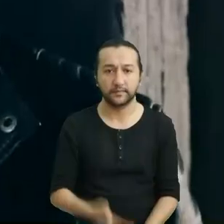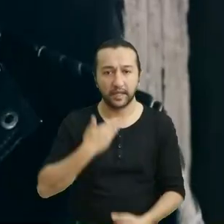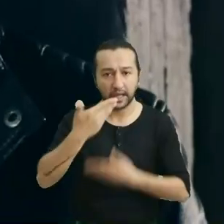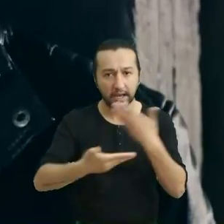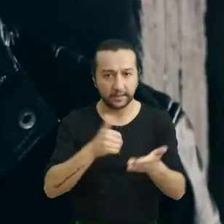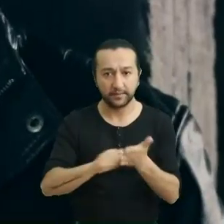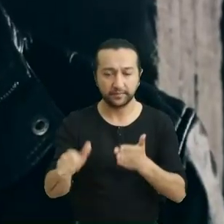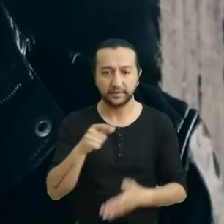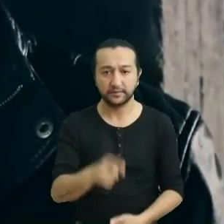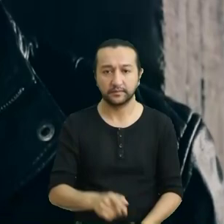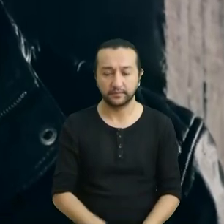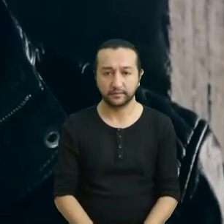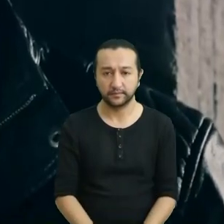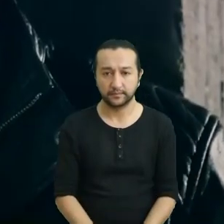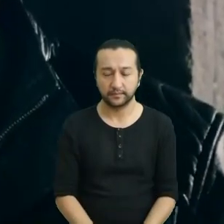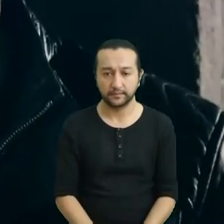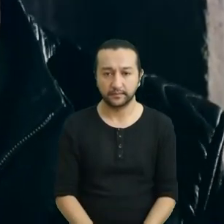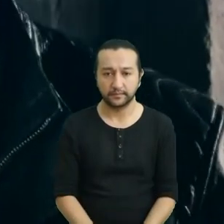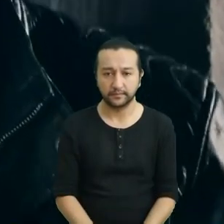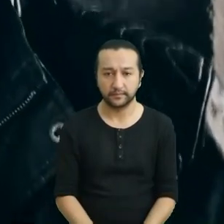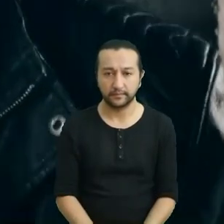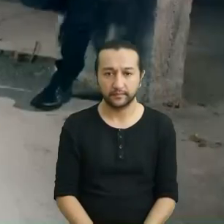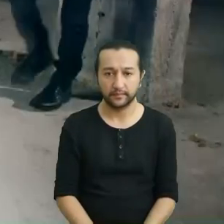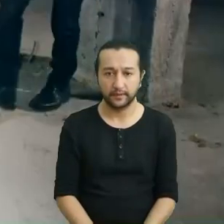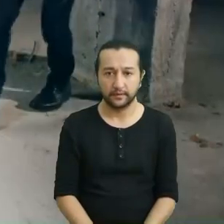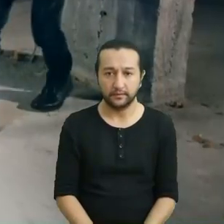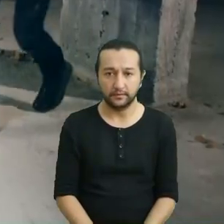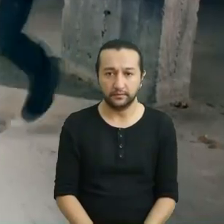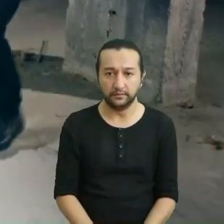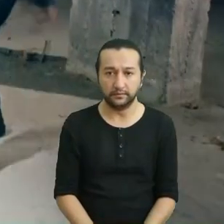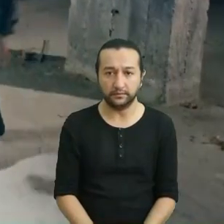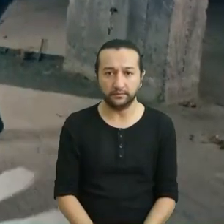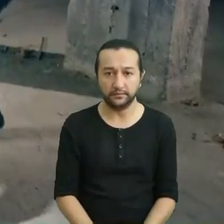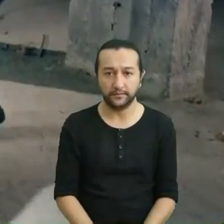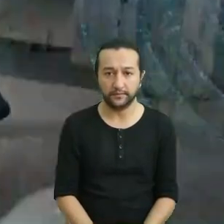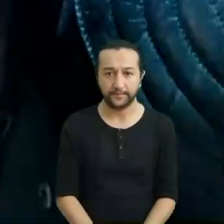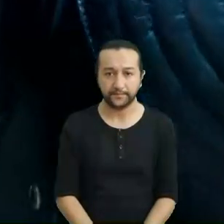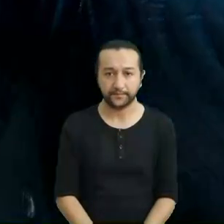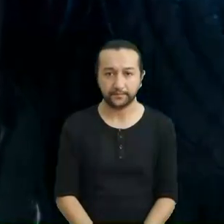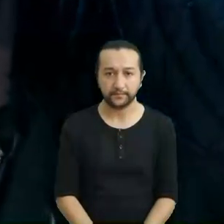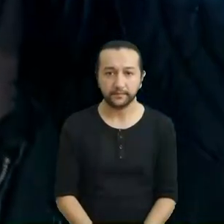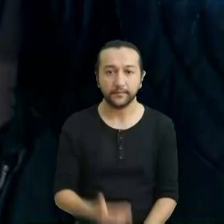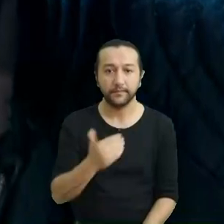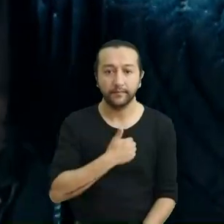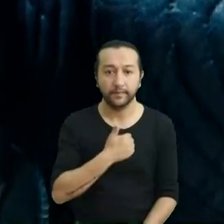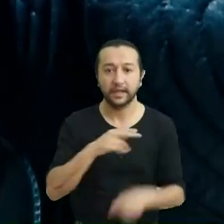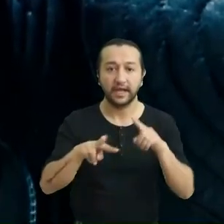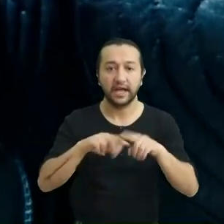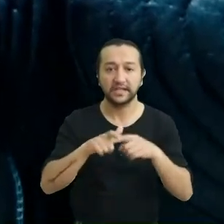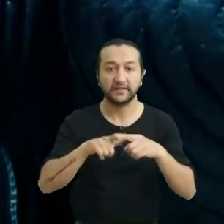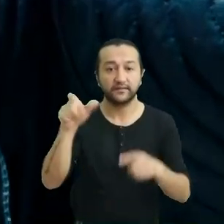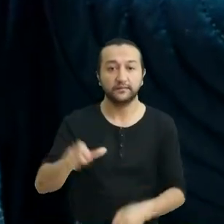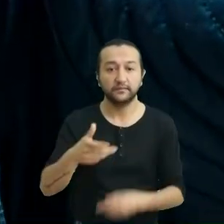Anlattım hepsini. Hamza öfkeyle yürüyüp İvan'ın dizlerine tutunarak eğildi. Bana Asaf'ı